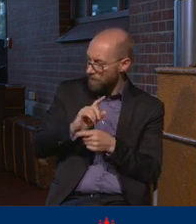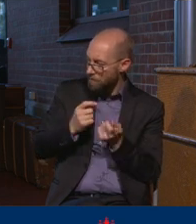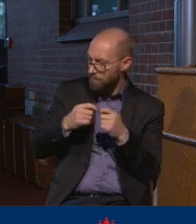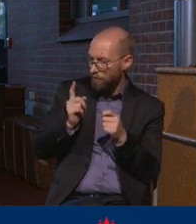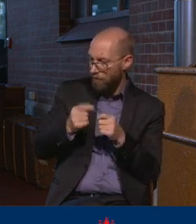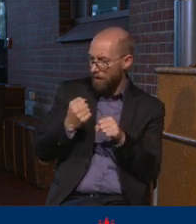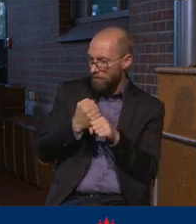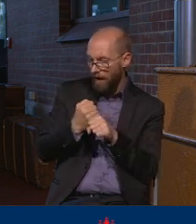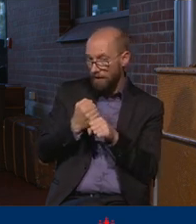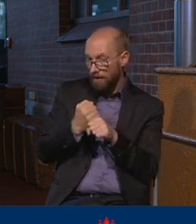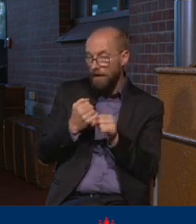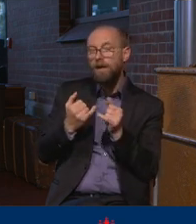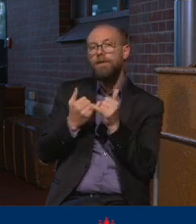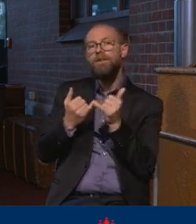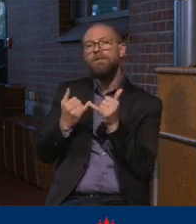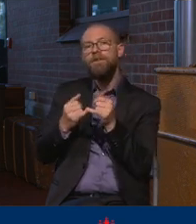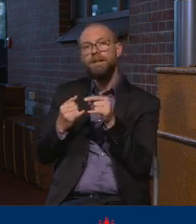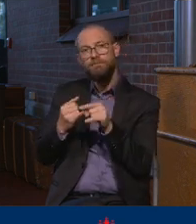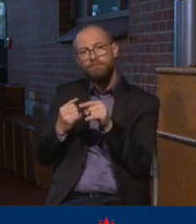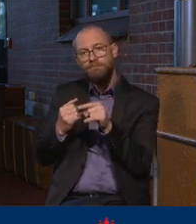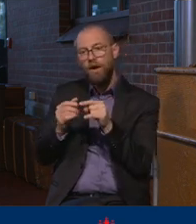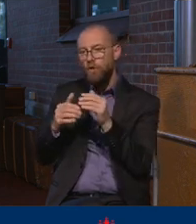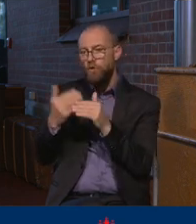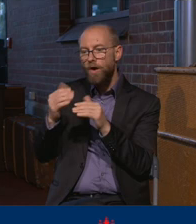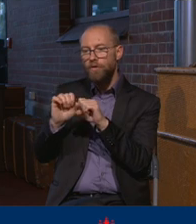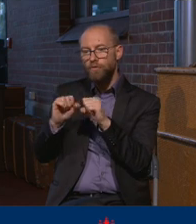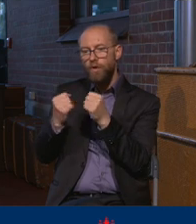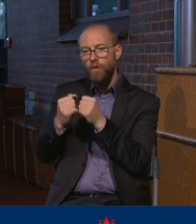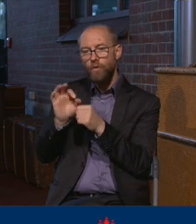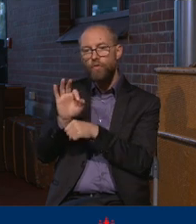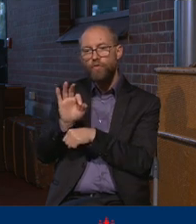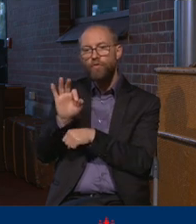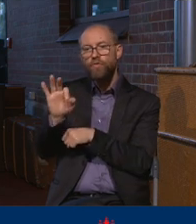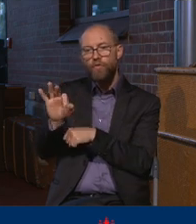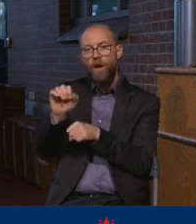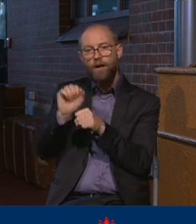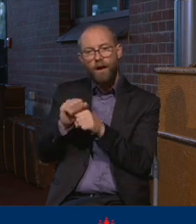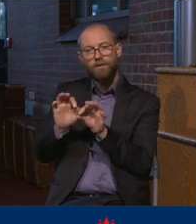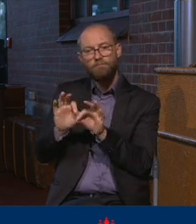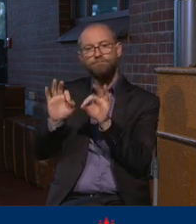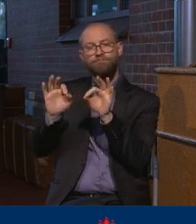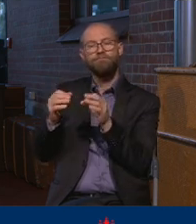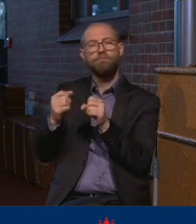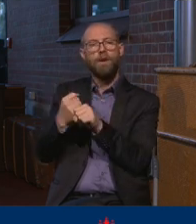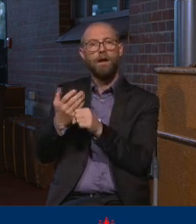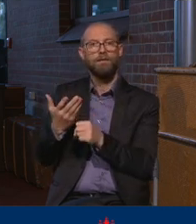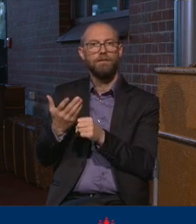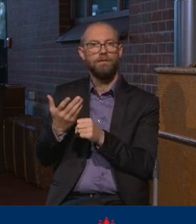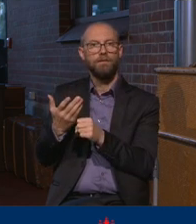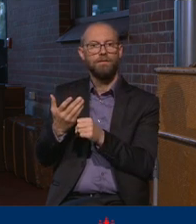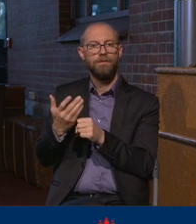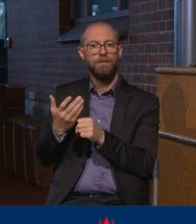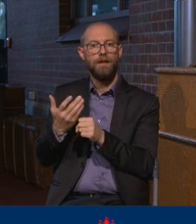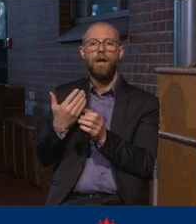werden wie tatsächlich auch eine neue situation bewältigt werden kann wenn dann auch in